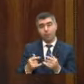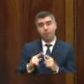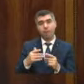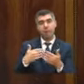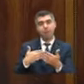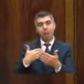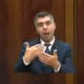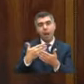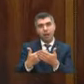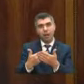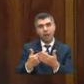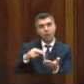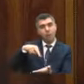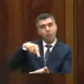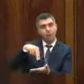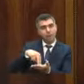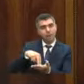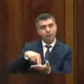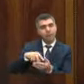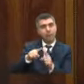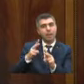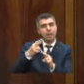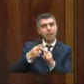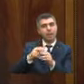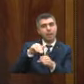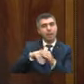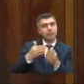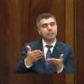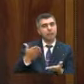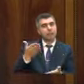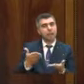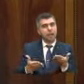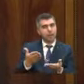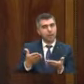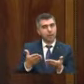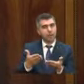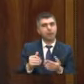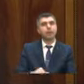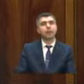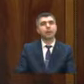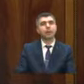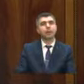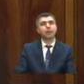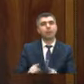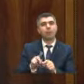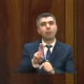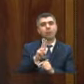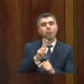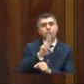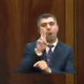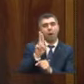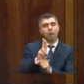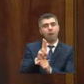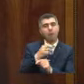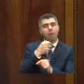مرة حظيت بشرف الكلمة باسم الفريق الاستقلالي للوحدة والتعادلية لمساءلتكم